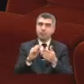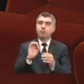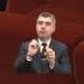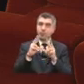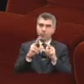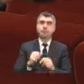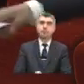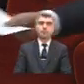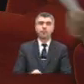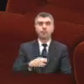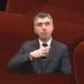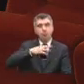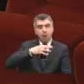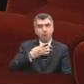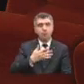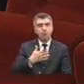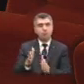الرقمنه. كل محامي يدير